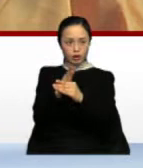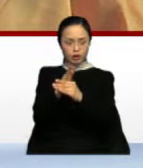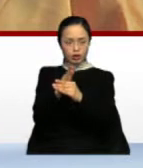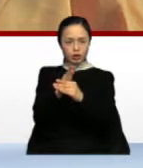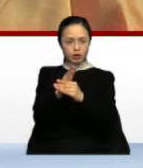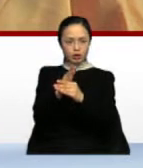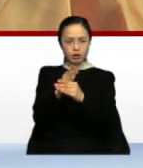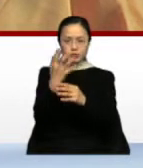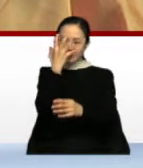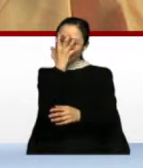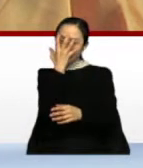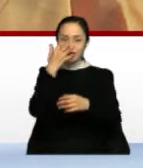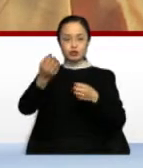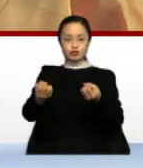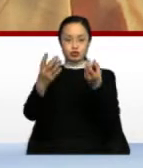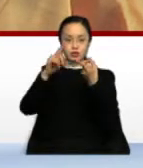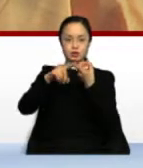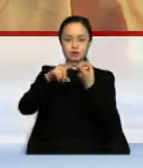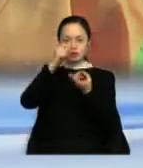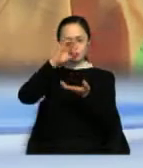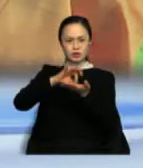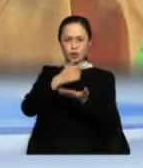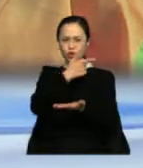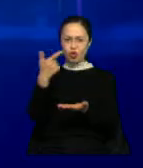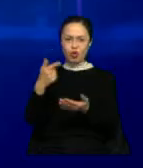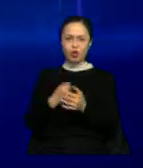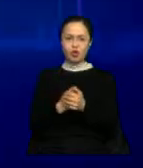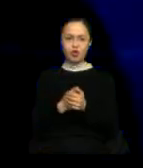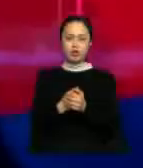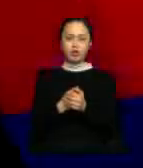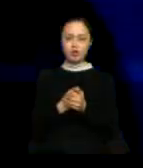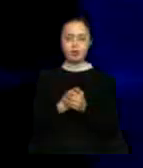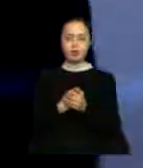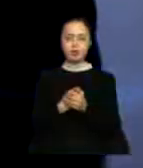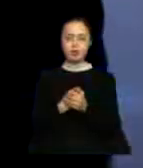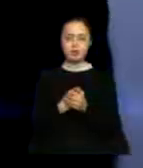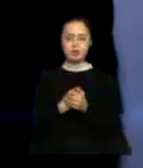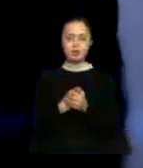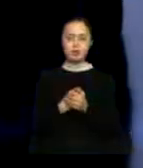많다는 지적이 일고 있습니다. 박선화 기자의 보도입니다.